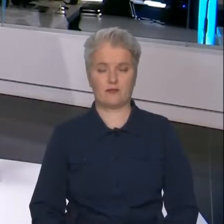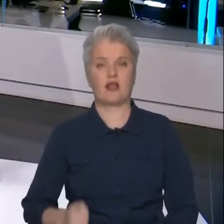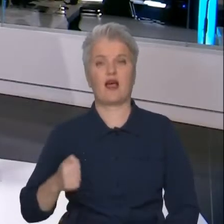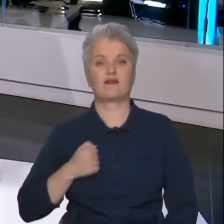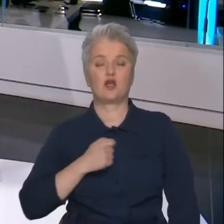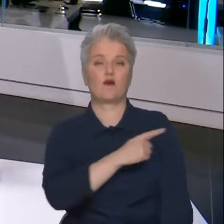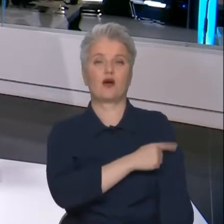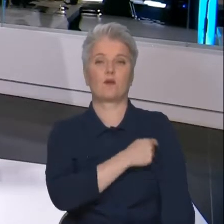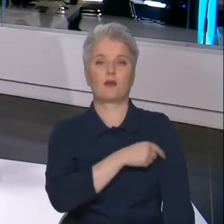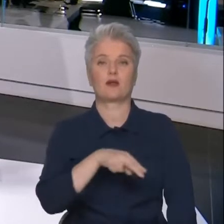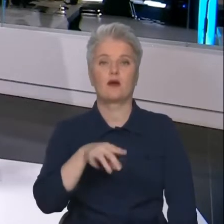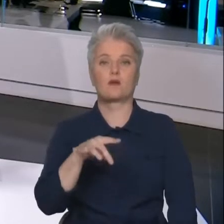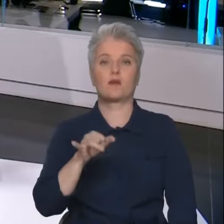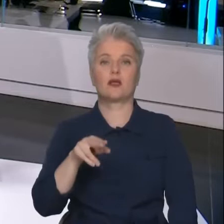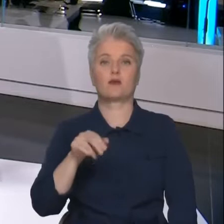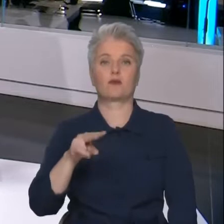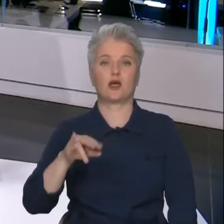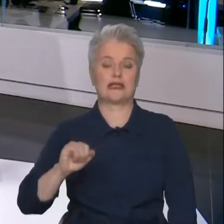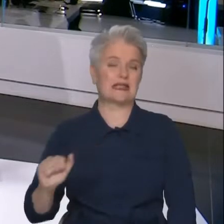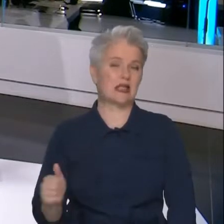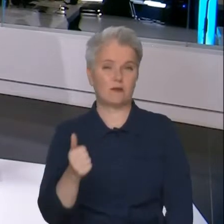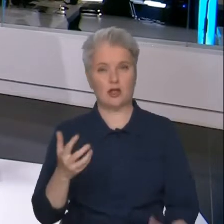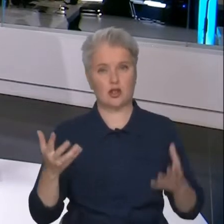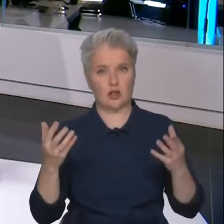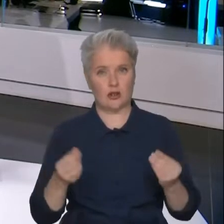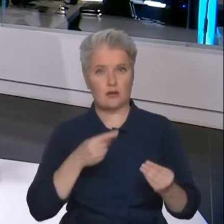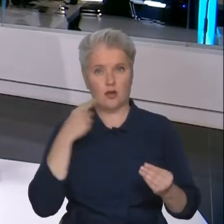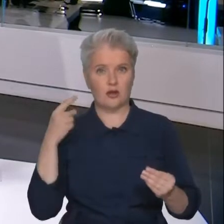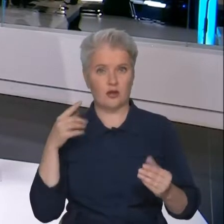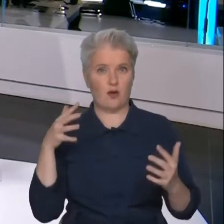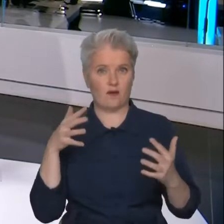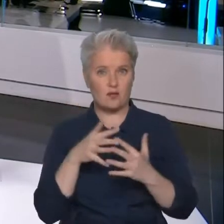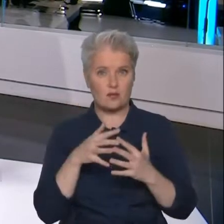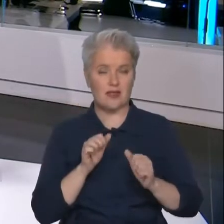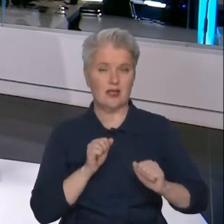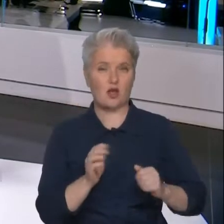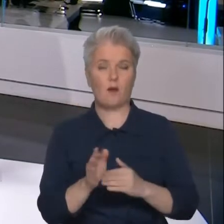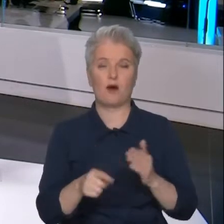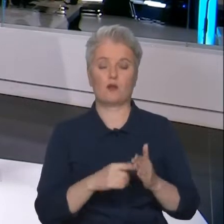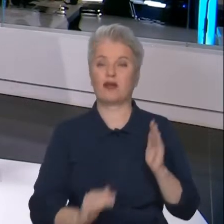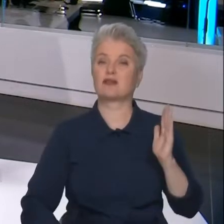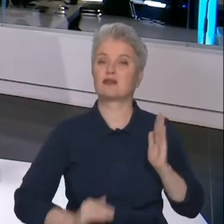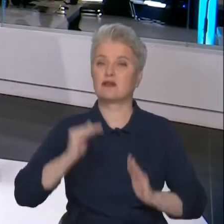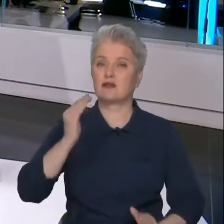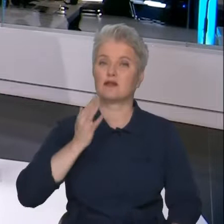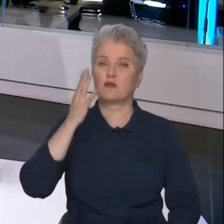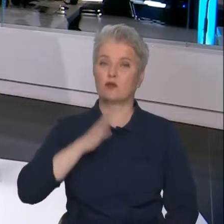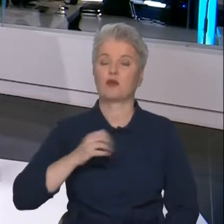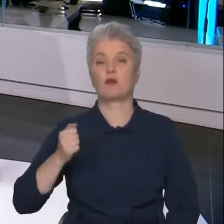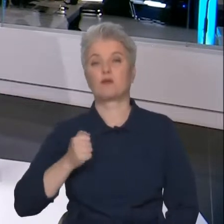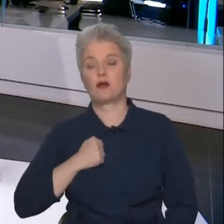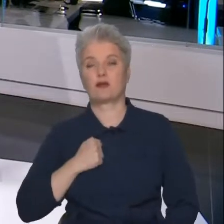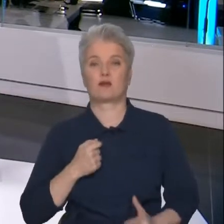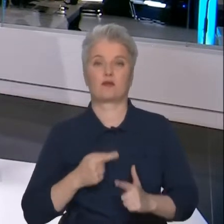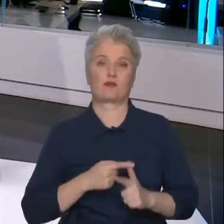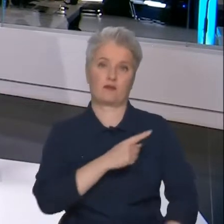Військовий медик Андрій Припишний з перших днів російського вторгнення захищав Маріуполь. З дитинства він мріяв стати або медиком, або військовим.